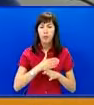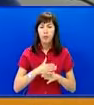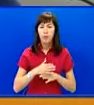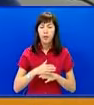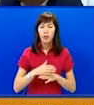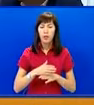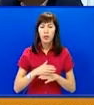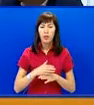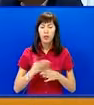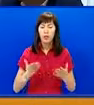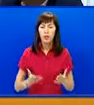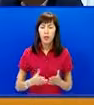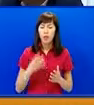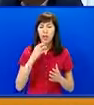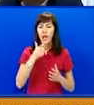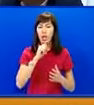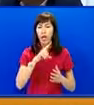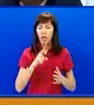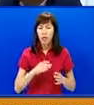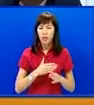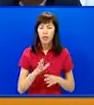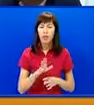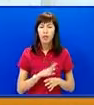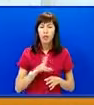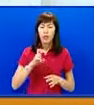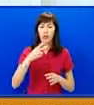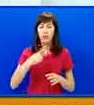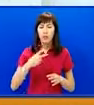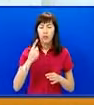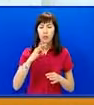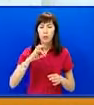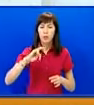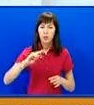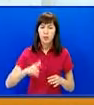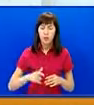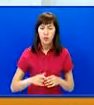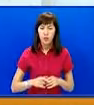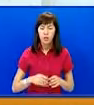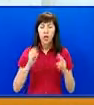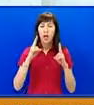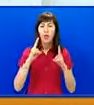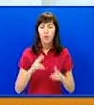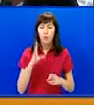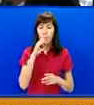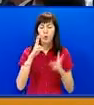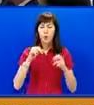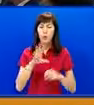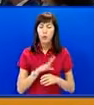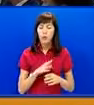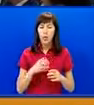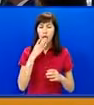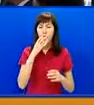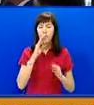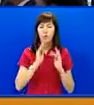учреждений твердым и жидким топливом, с бюджета было выделено 221 1 миллионов тенге. Специалисты уже проверили